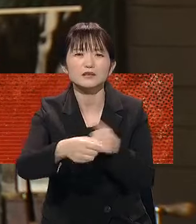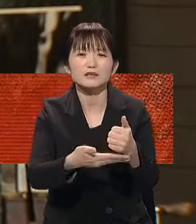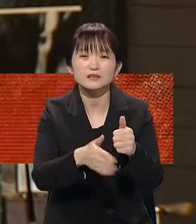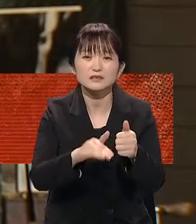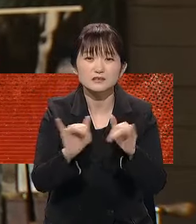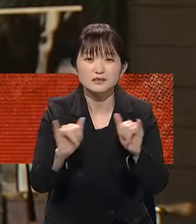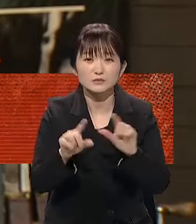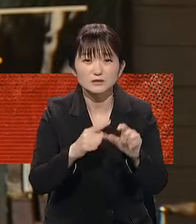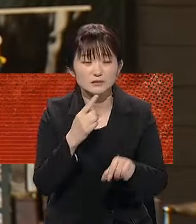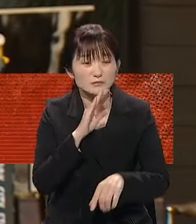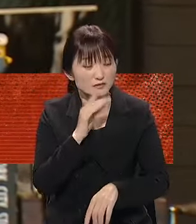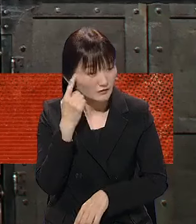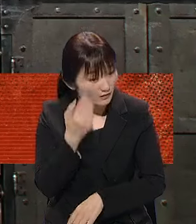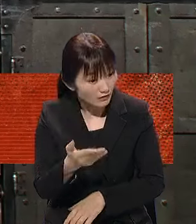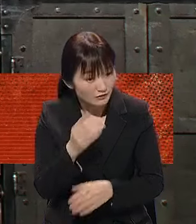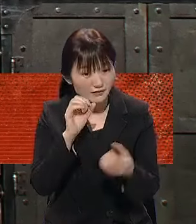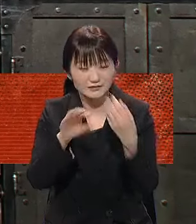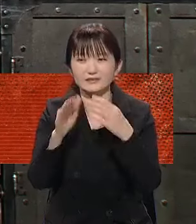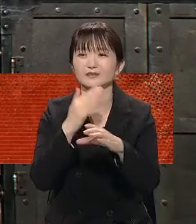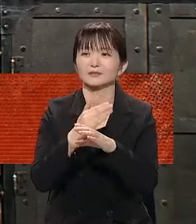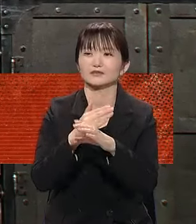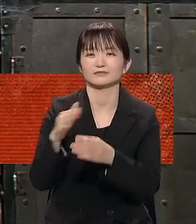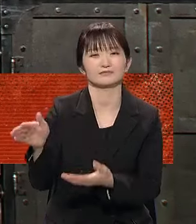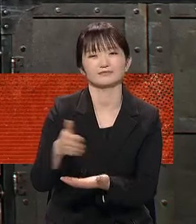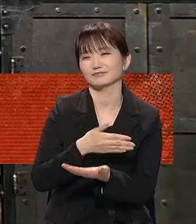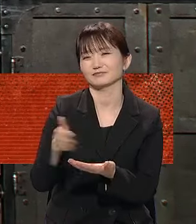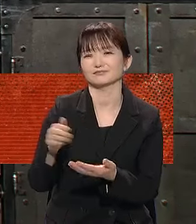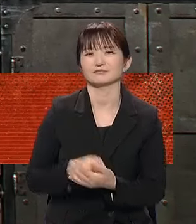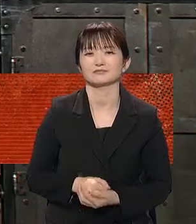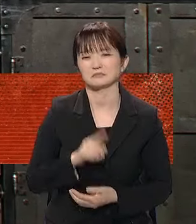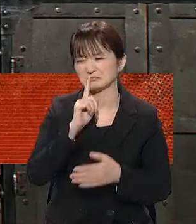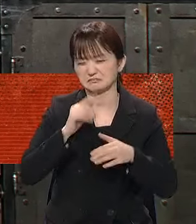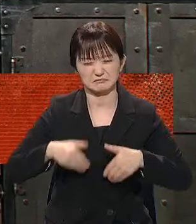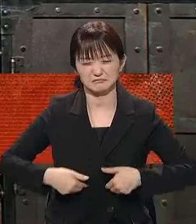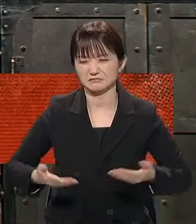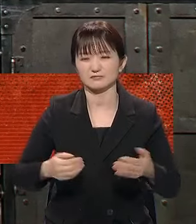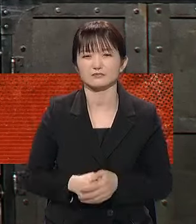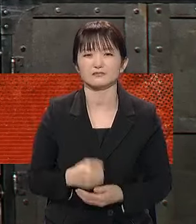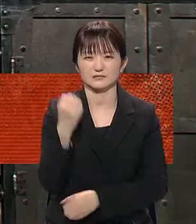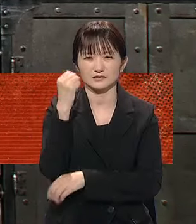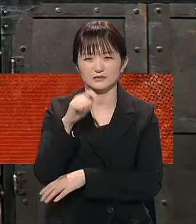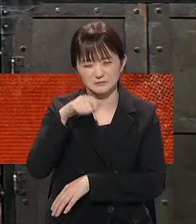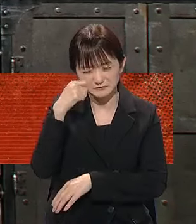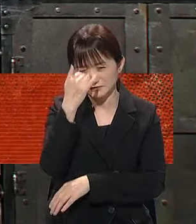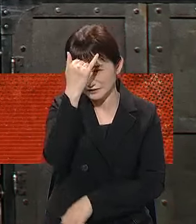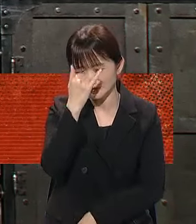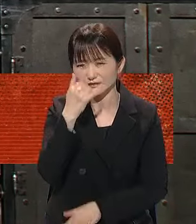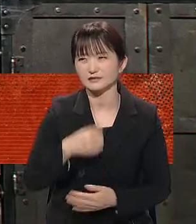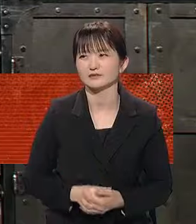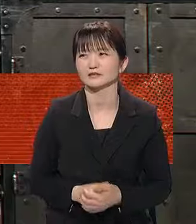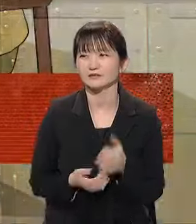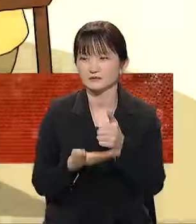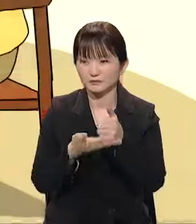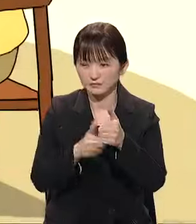사는 거냐고니다 박 말할 필요 없 기본적인 식사 예절인 거죠 사실은